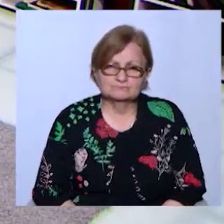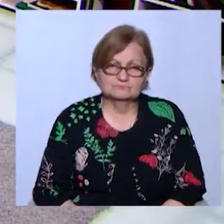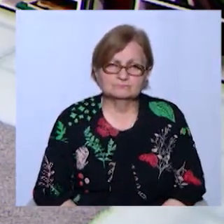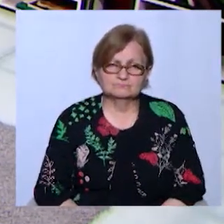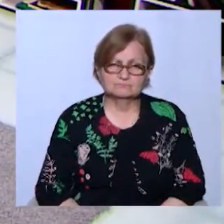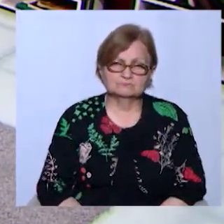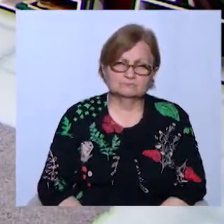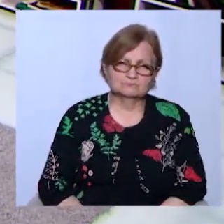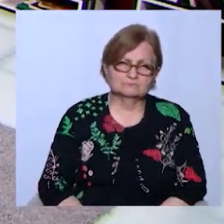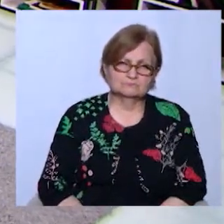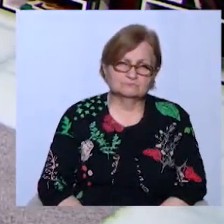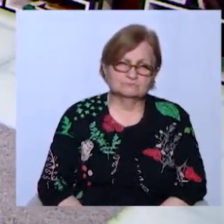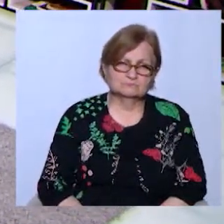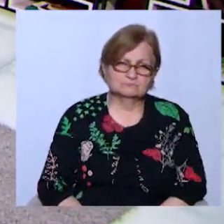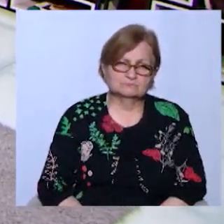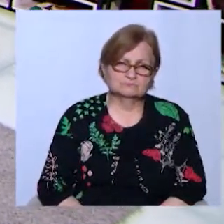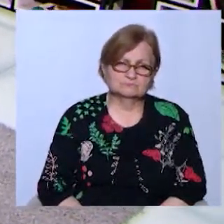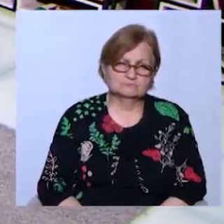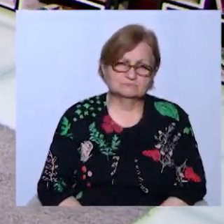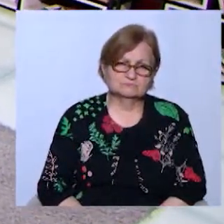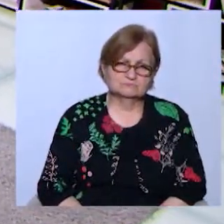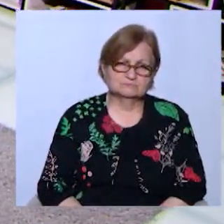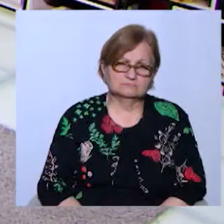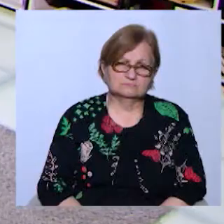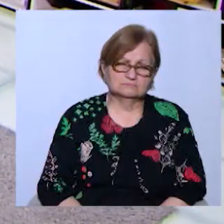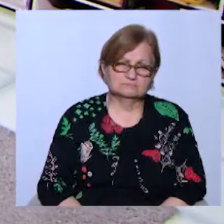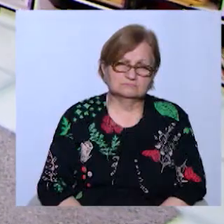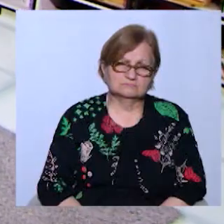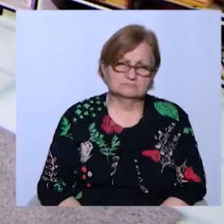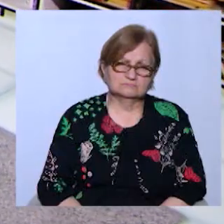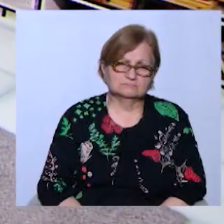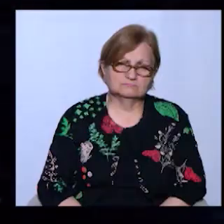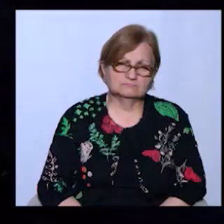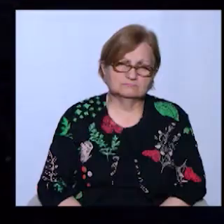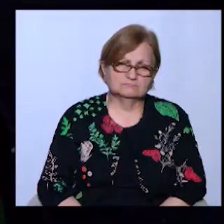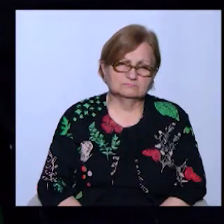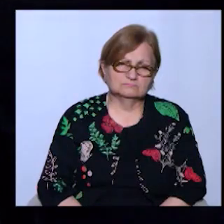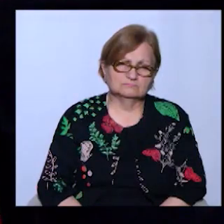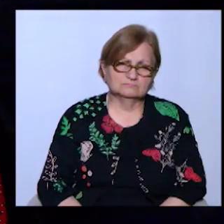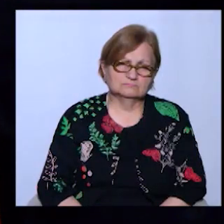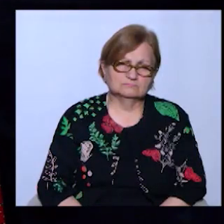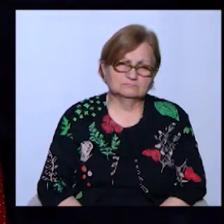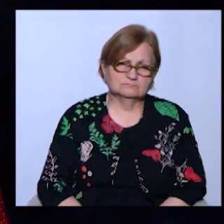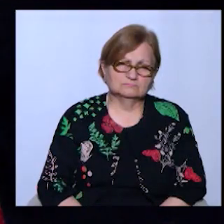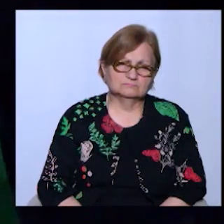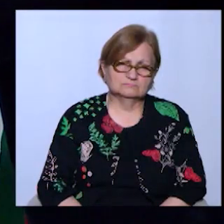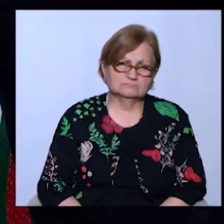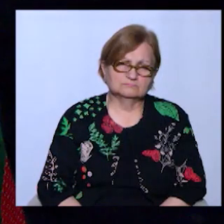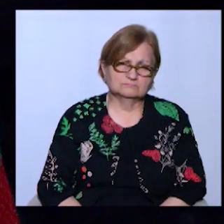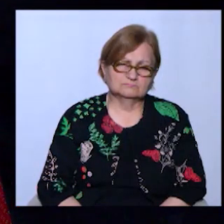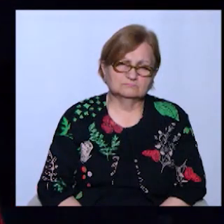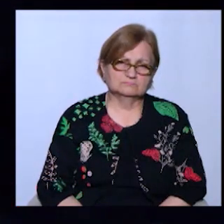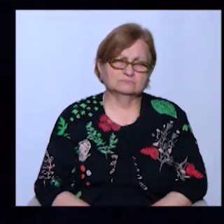სიმტკეზე რომ ავიღო მე. აი აჰა, აი ესე ავიღოთ. აი ესეთი ფიგურა, რომელიც